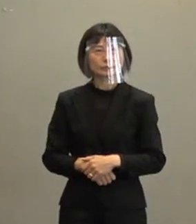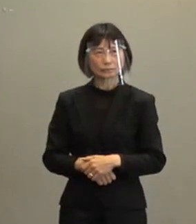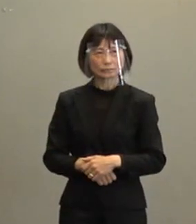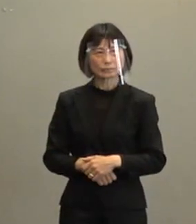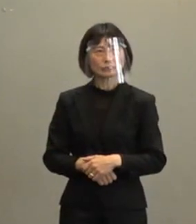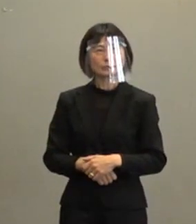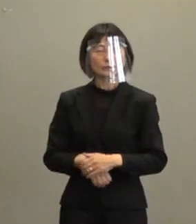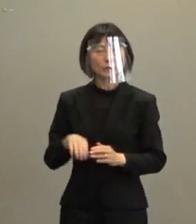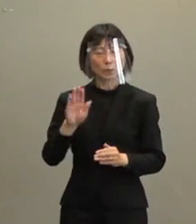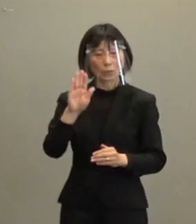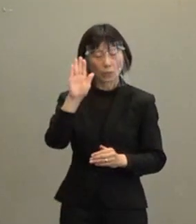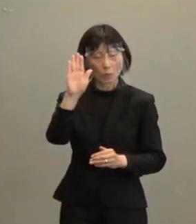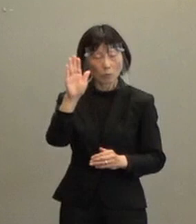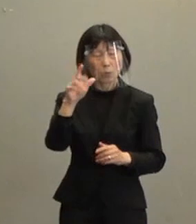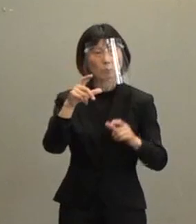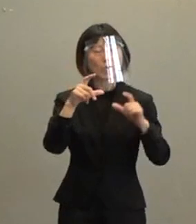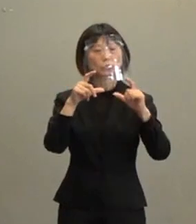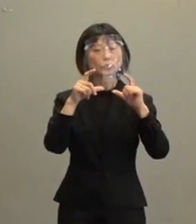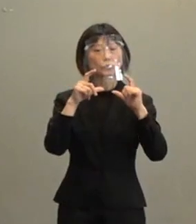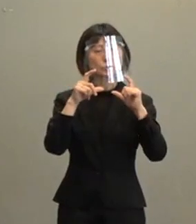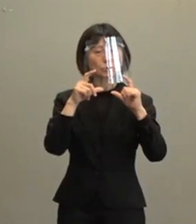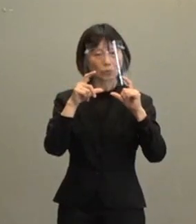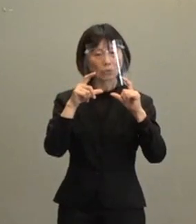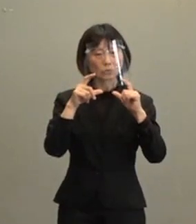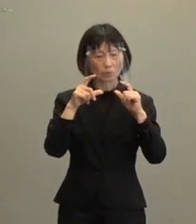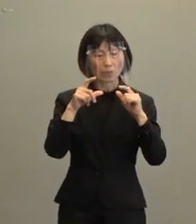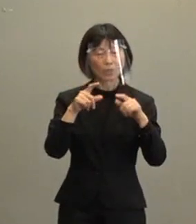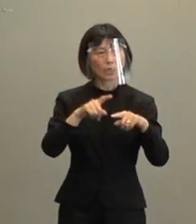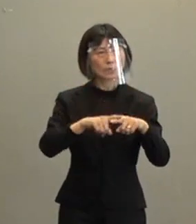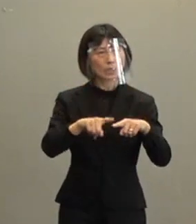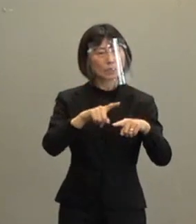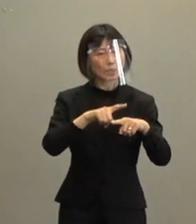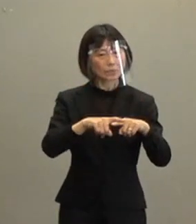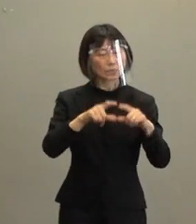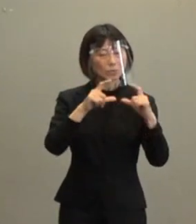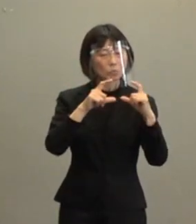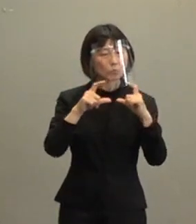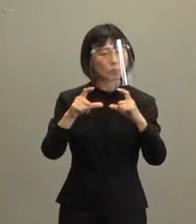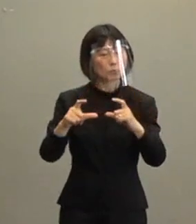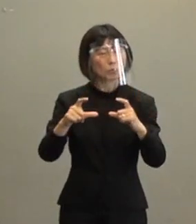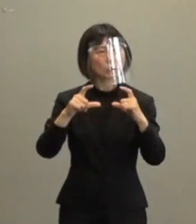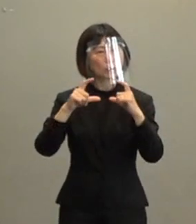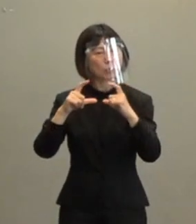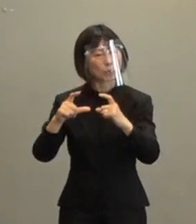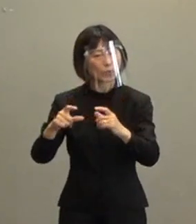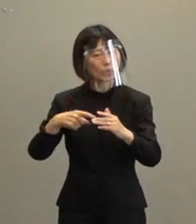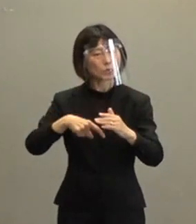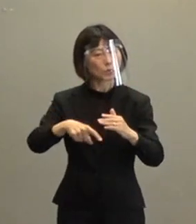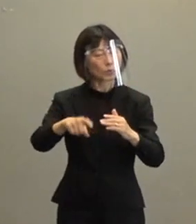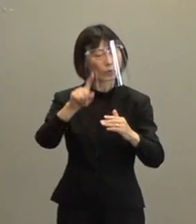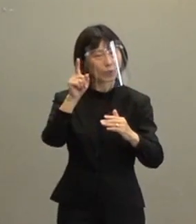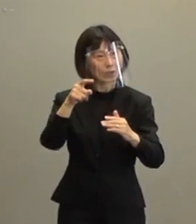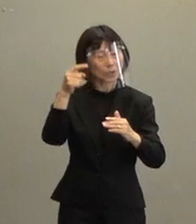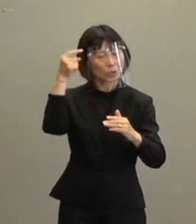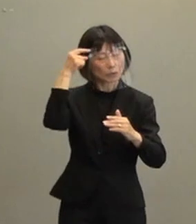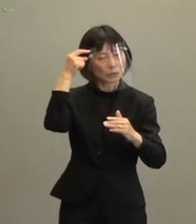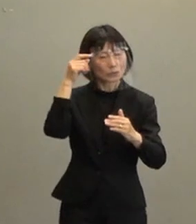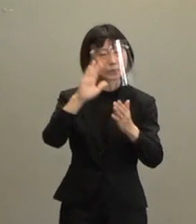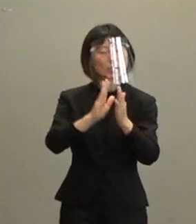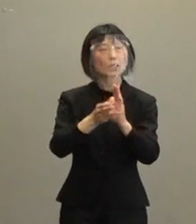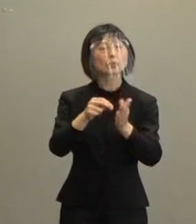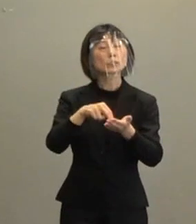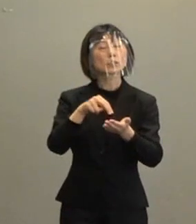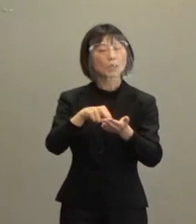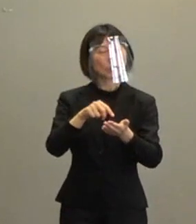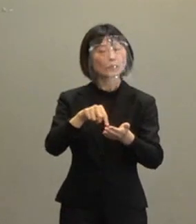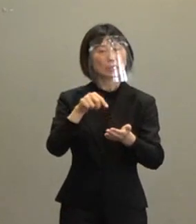あと今後もマスクっていうのはこういうふうに段階的に外していくことになるんじゃないかなと思うんですけれども、県としてはそういった